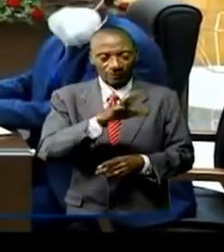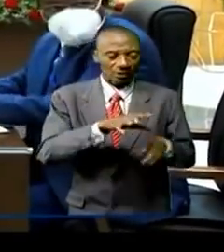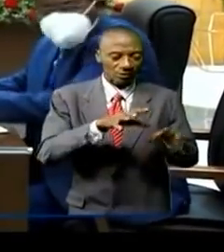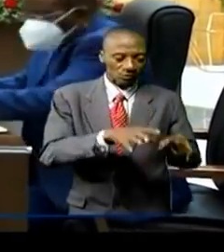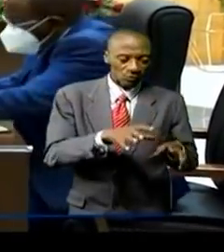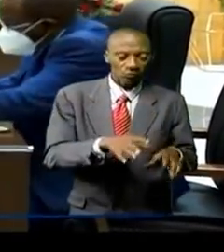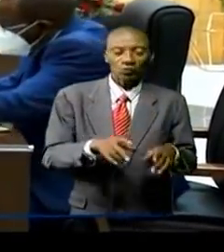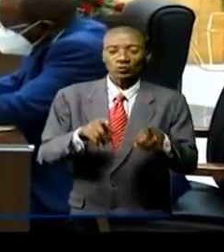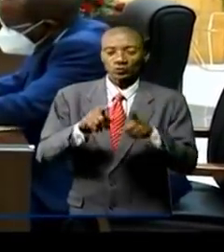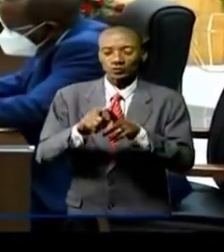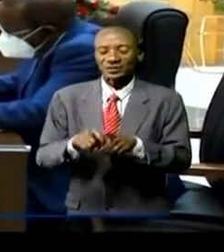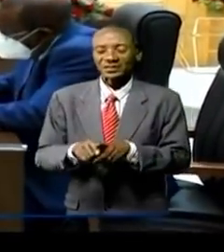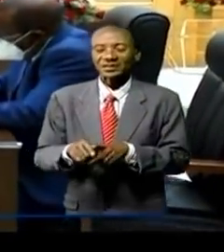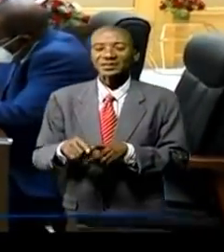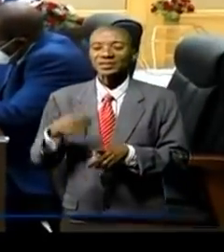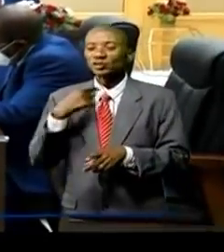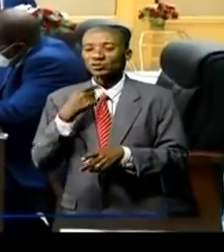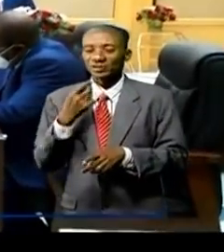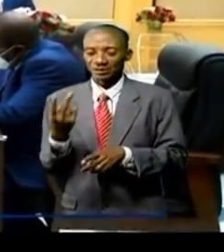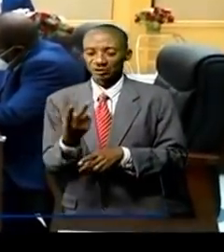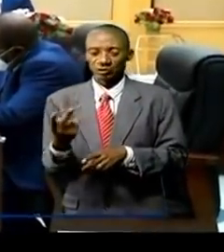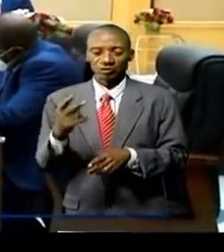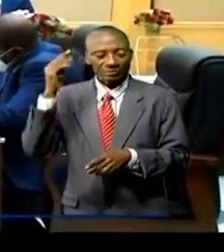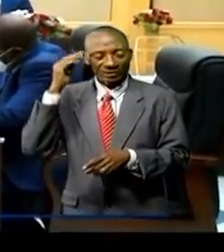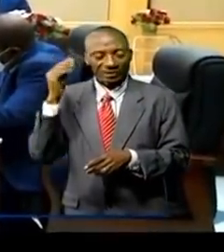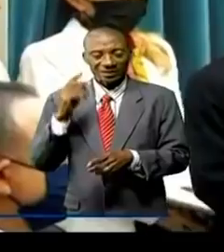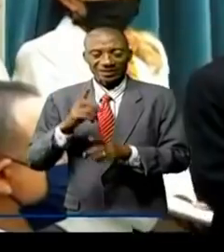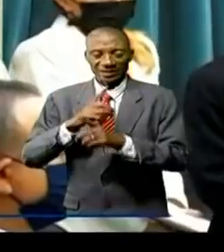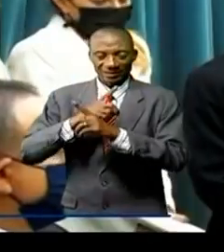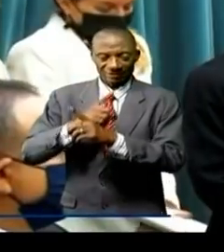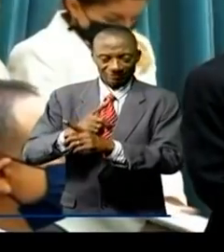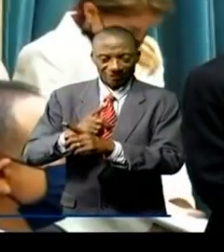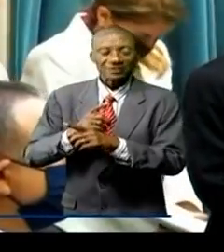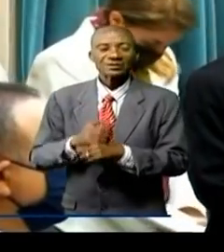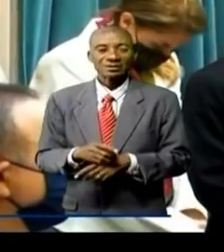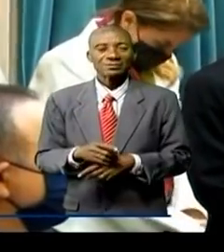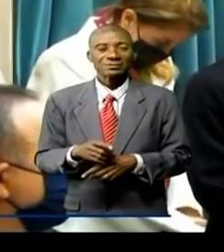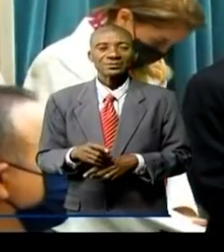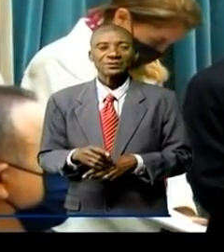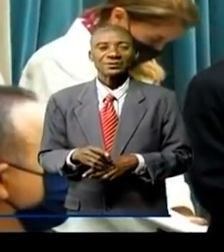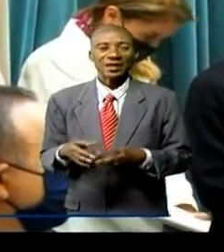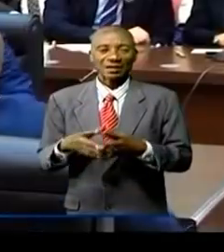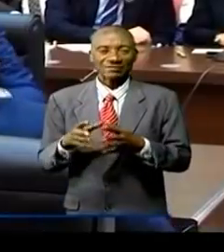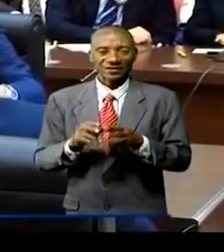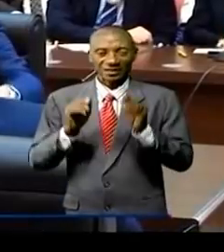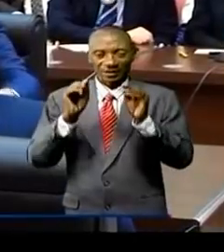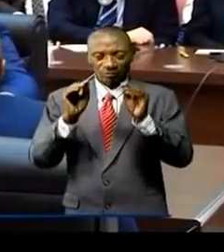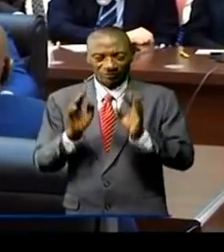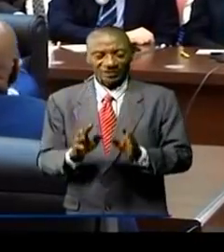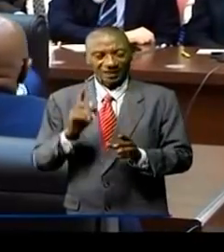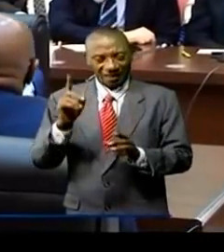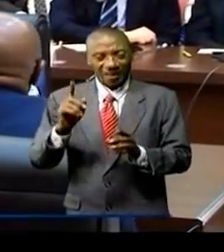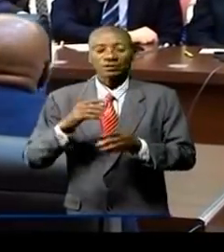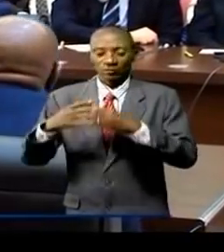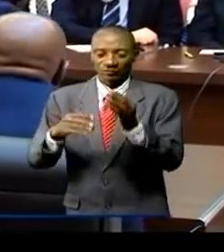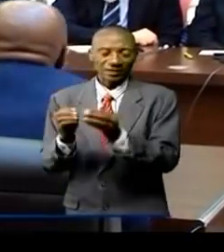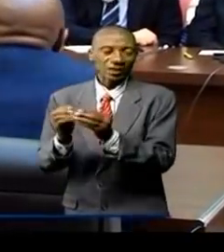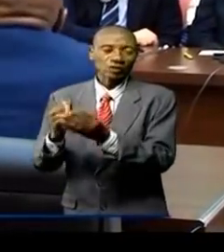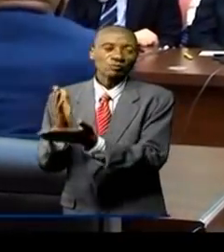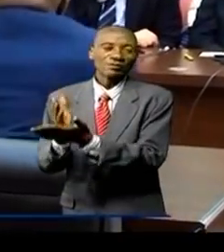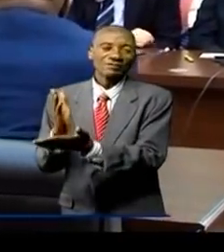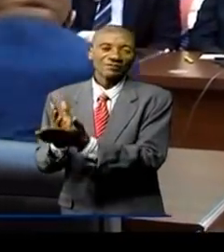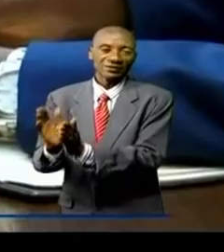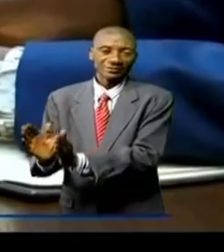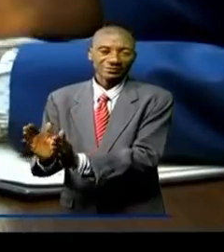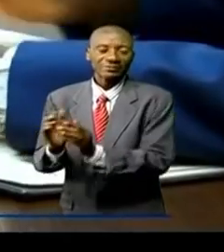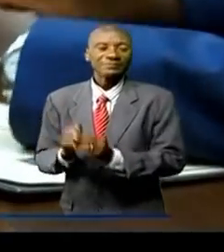et Hulusi Akar pour la République de Turquie, qui sera relayé par le professeur Ismaël Demir, président de l'industrie de la défense de la